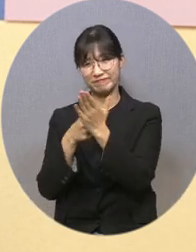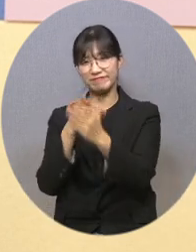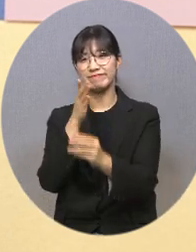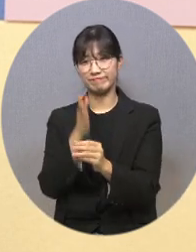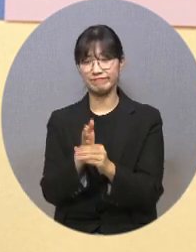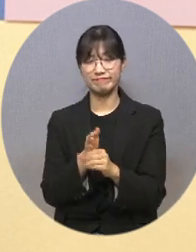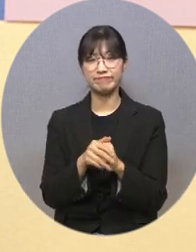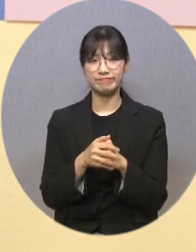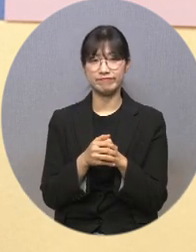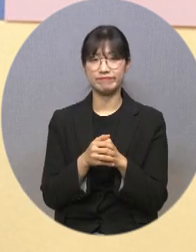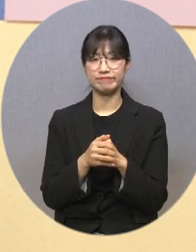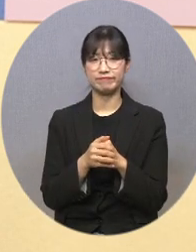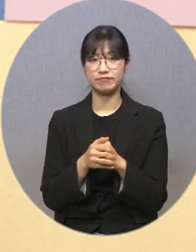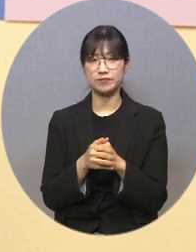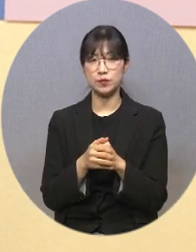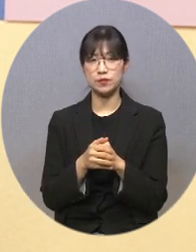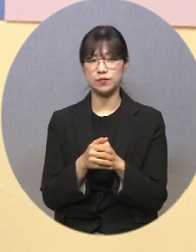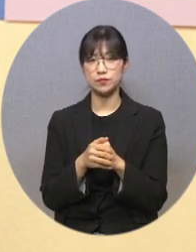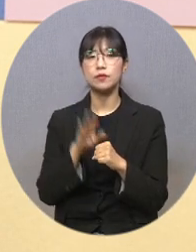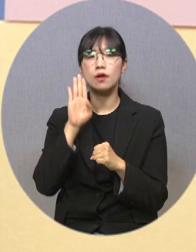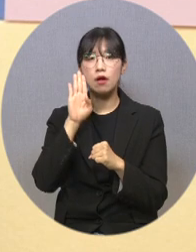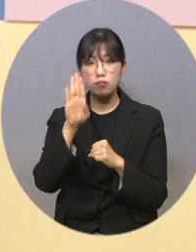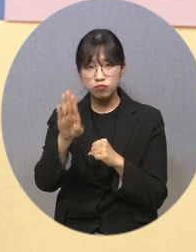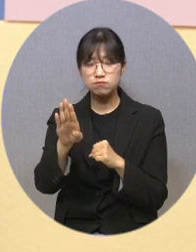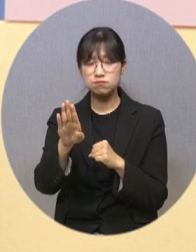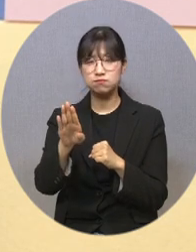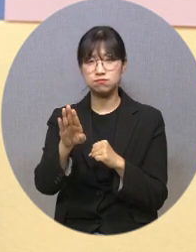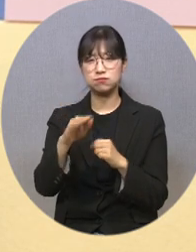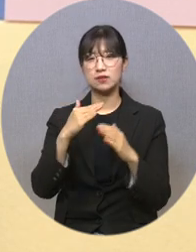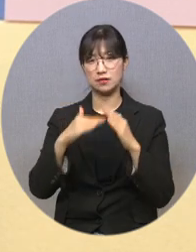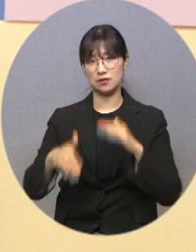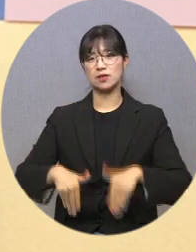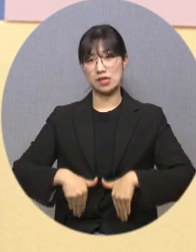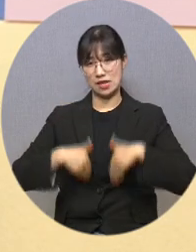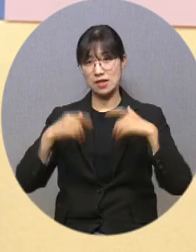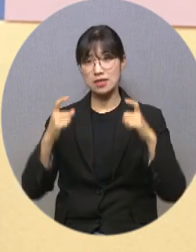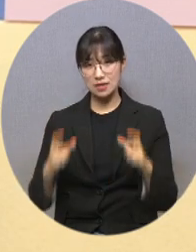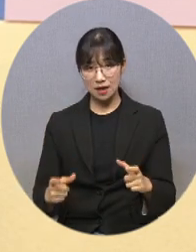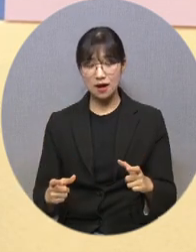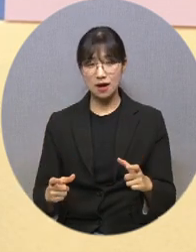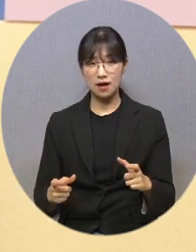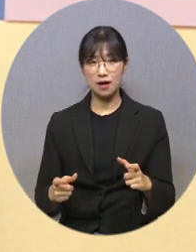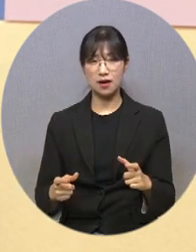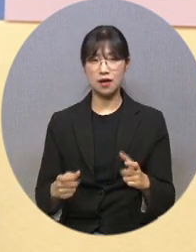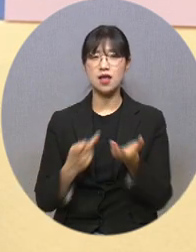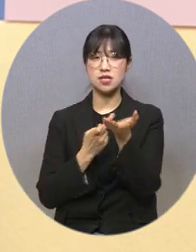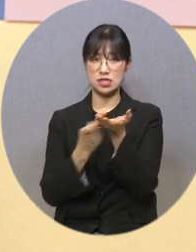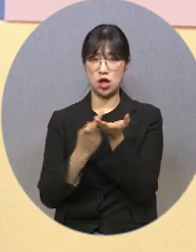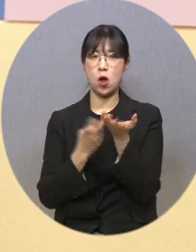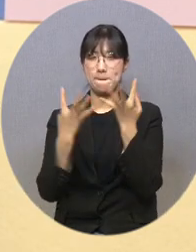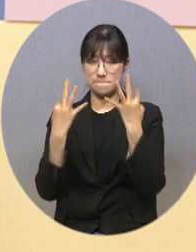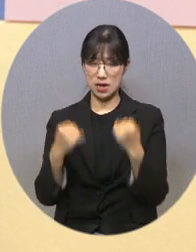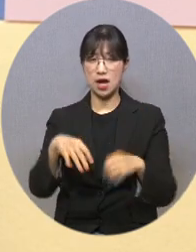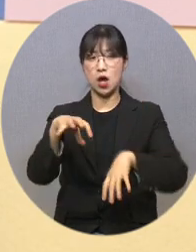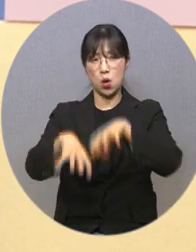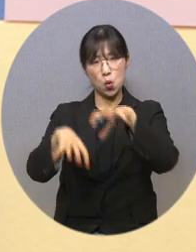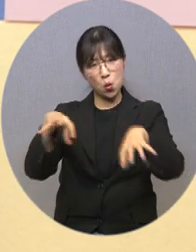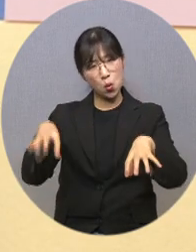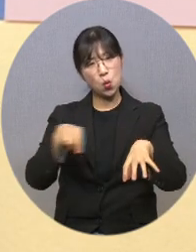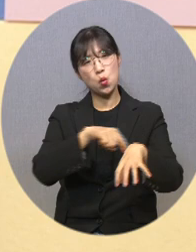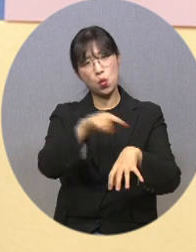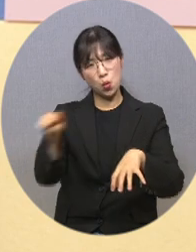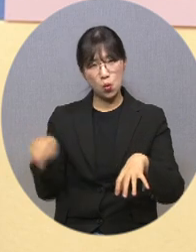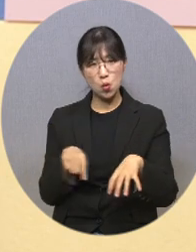왔었습니다. 그래서 앞으로 전남도가 이 섬이 많은 곳을 어떻게